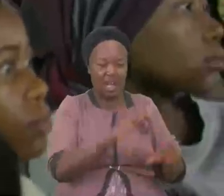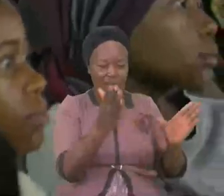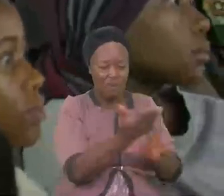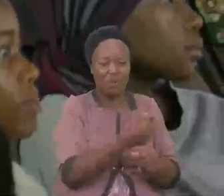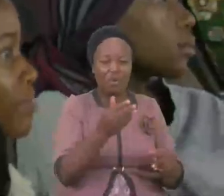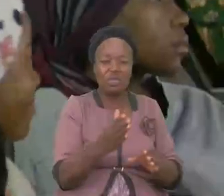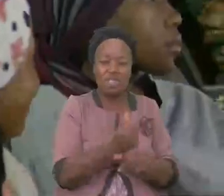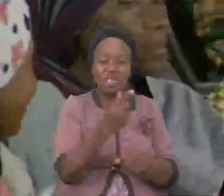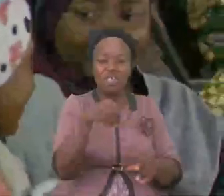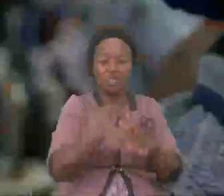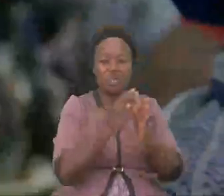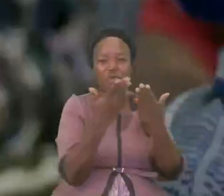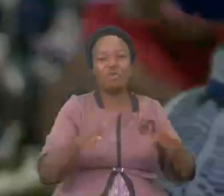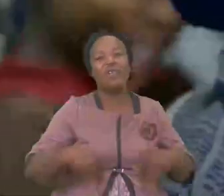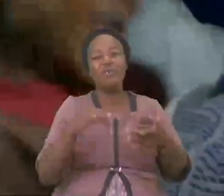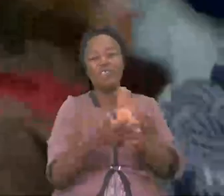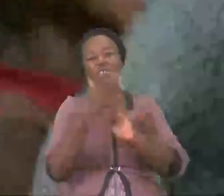et sera écrit dans le livre de vie.